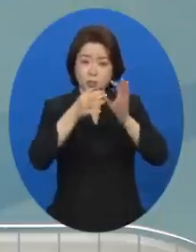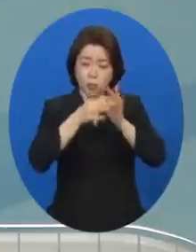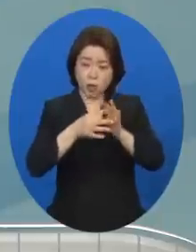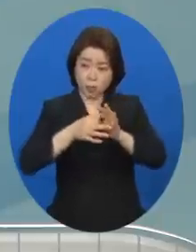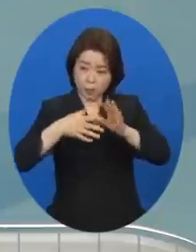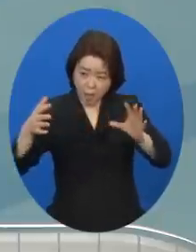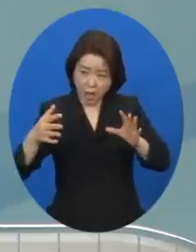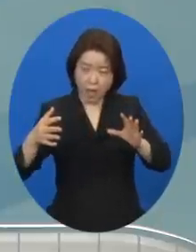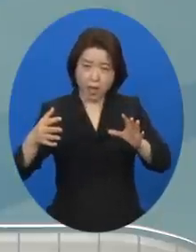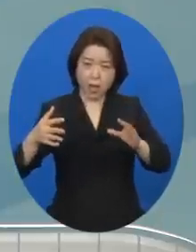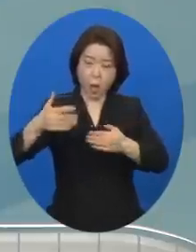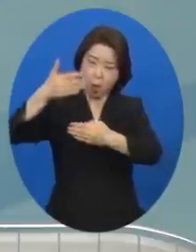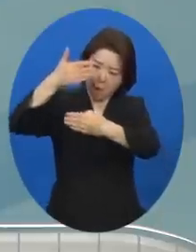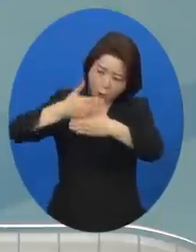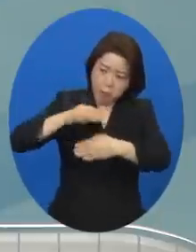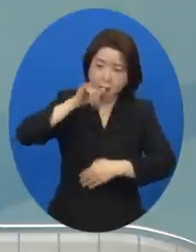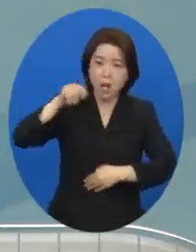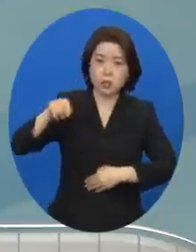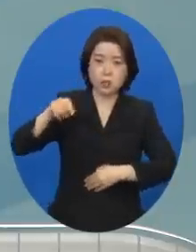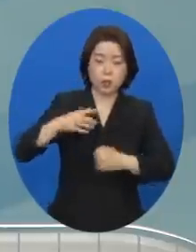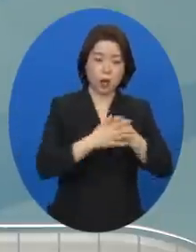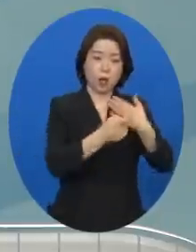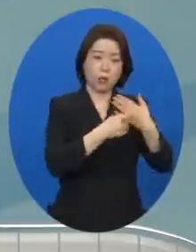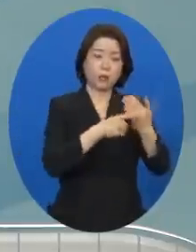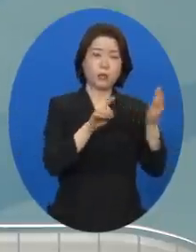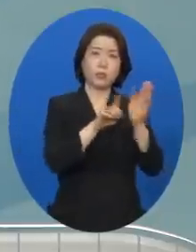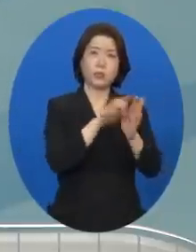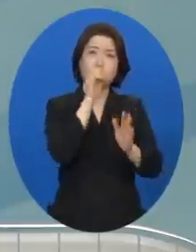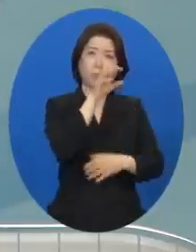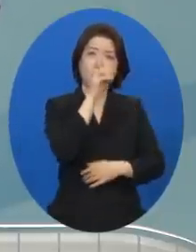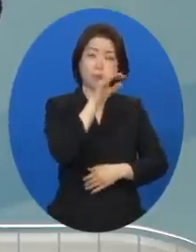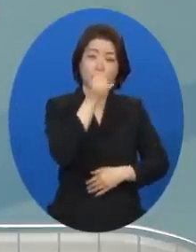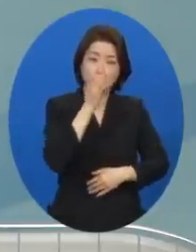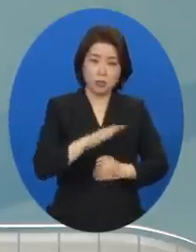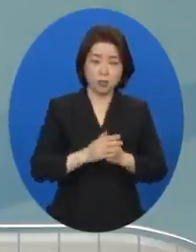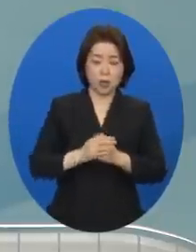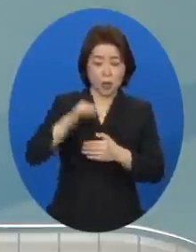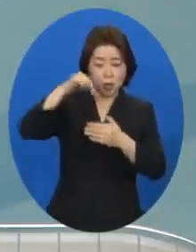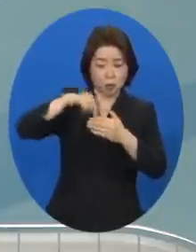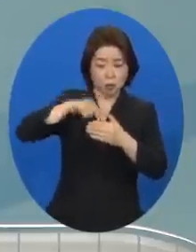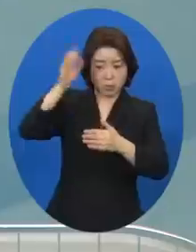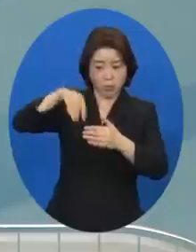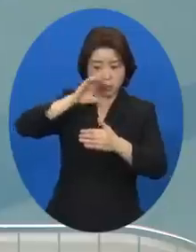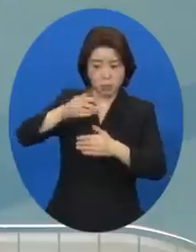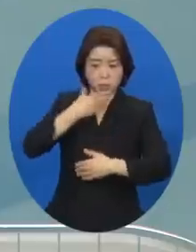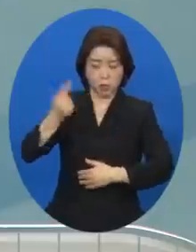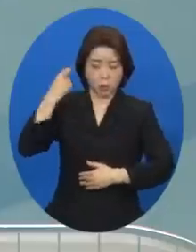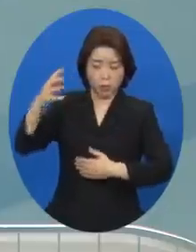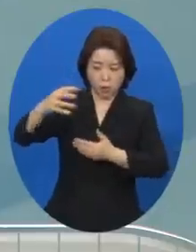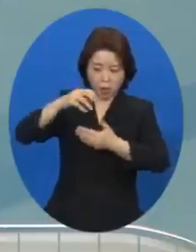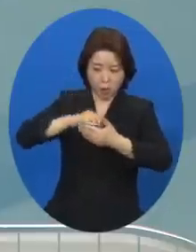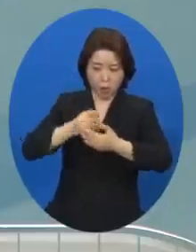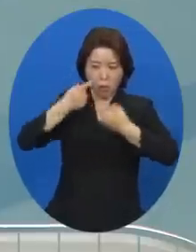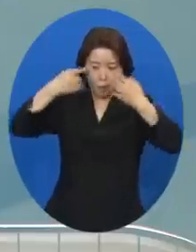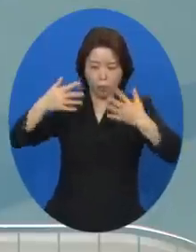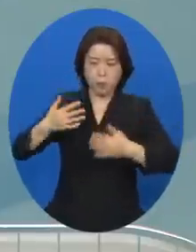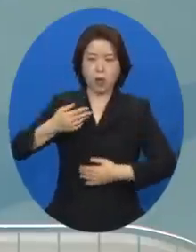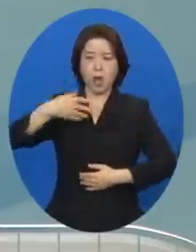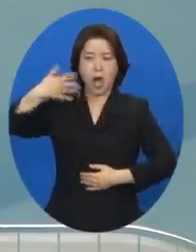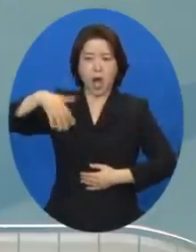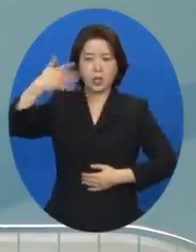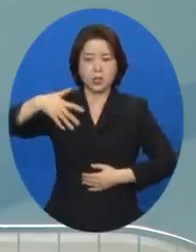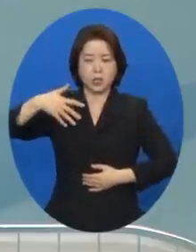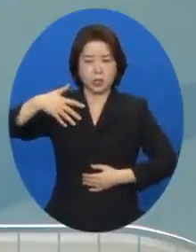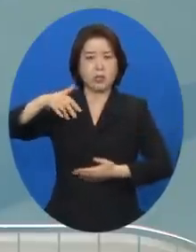있는 상태에요 겉으로는 믿는다고 하지만 실제로는 십자가의 복음이 여러분이 분명하지 않은 상태에